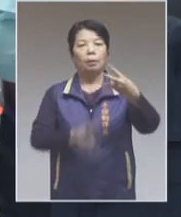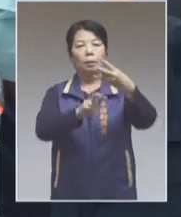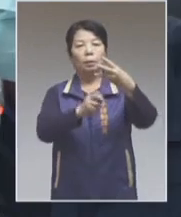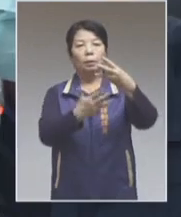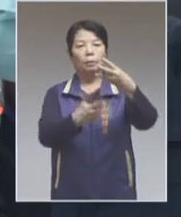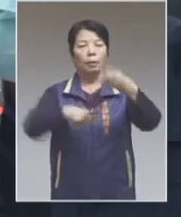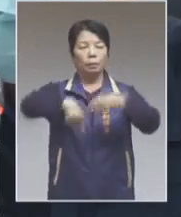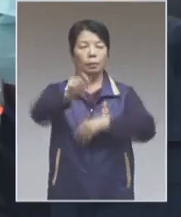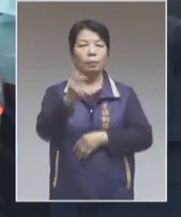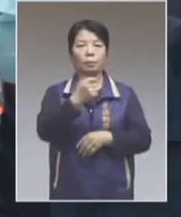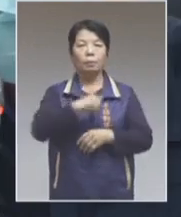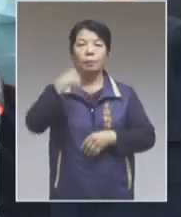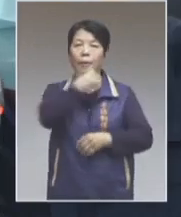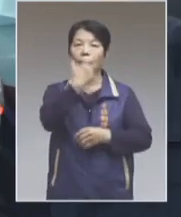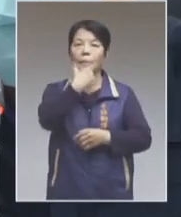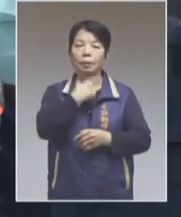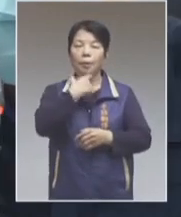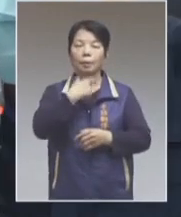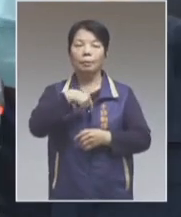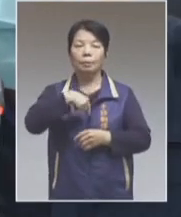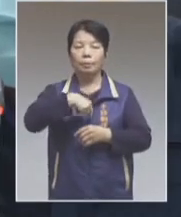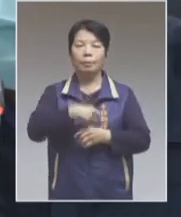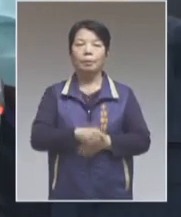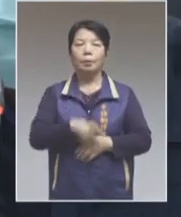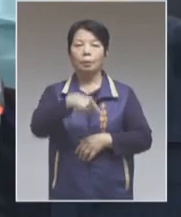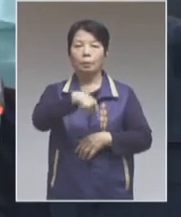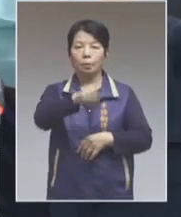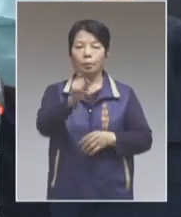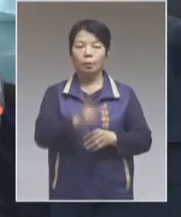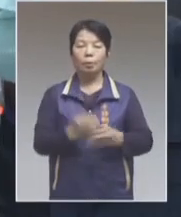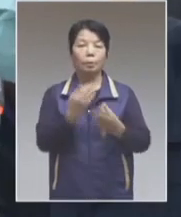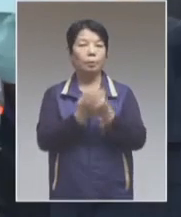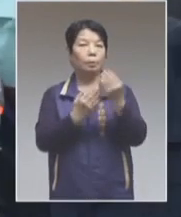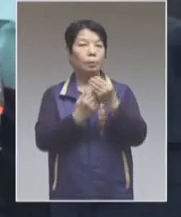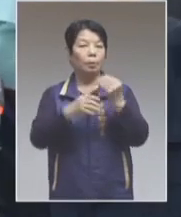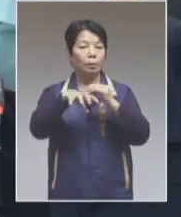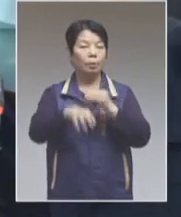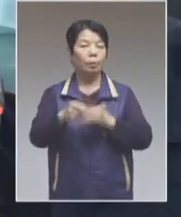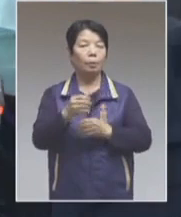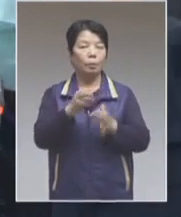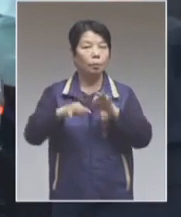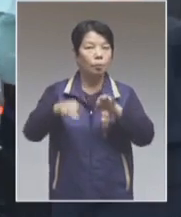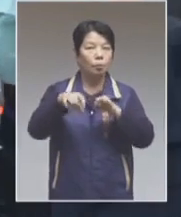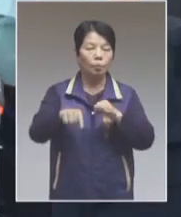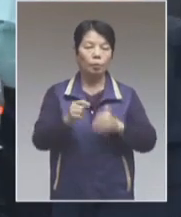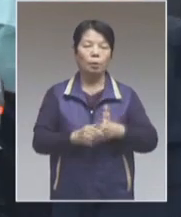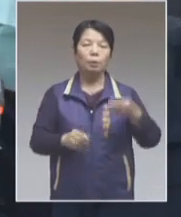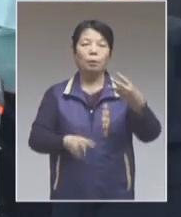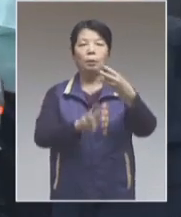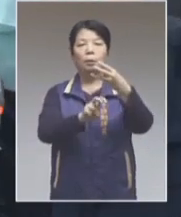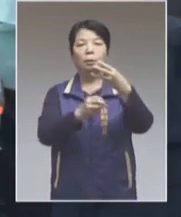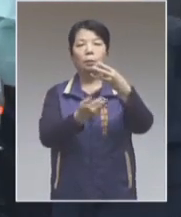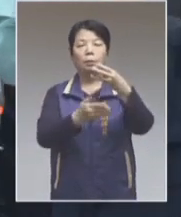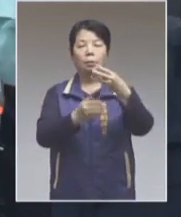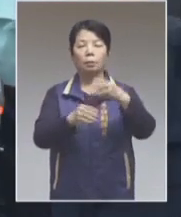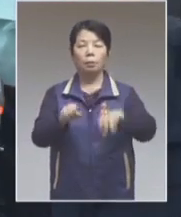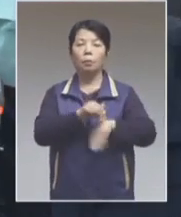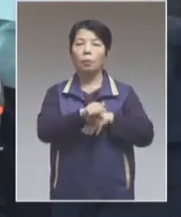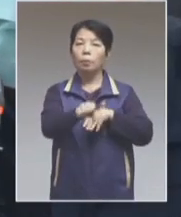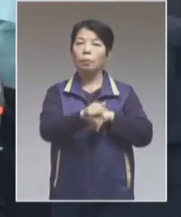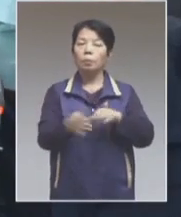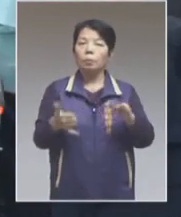头糖厂路的这个道院，哈，这个茶道院，哈，这个茶道院。啊，3月29号。有搭高铁